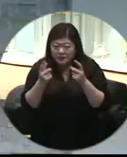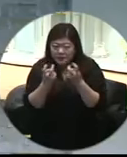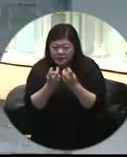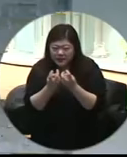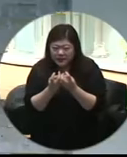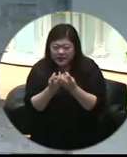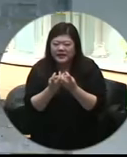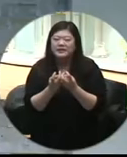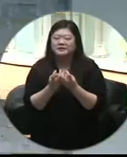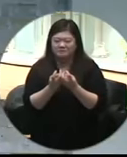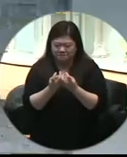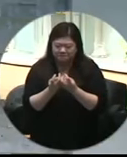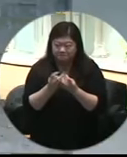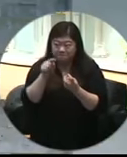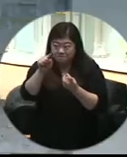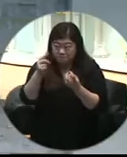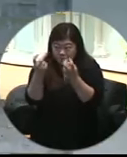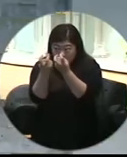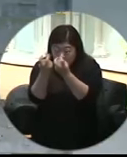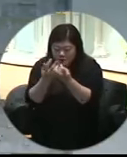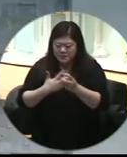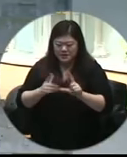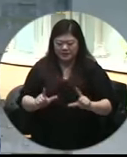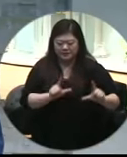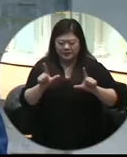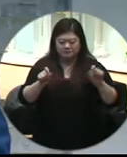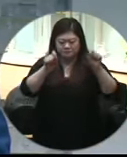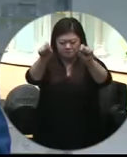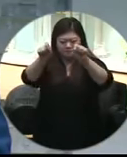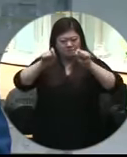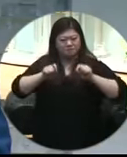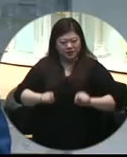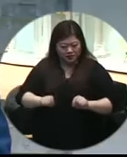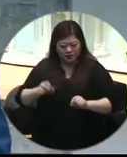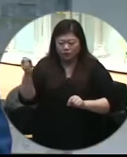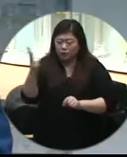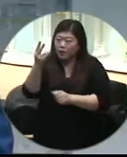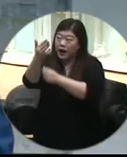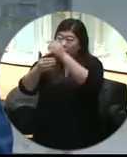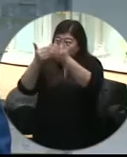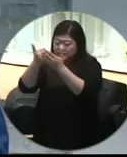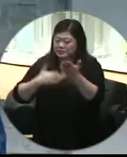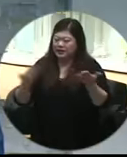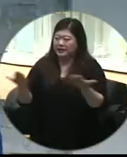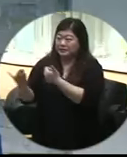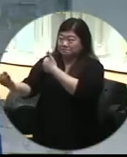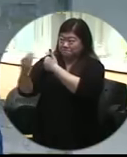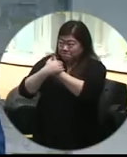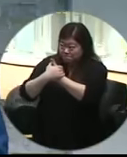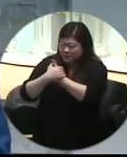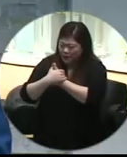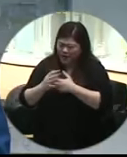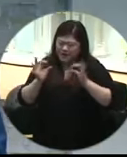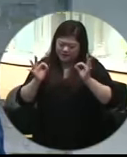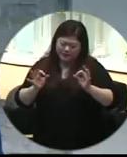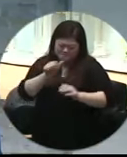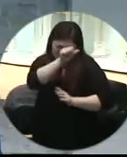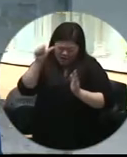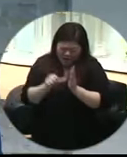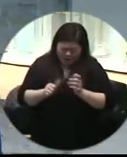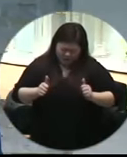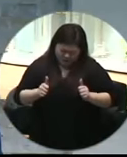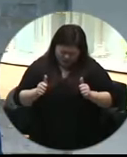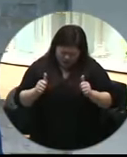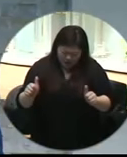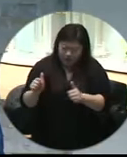상황과 행변 속에서도 하나님이 나에게 맡겨주신 사명 이것을 일심전심 지속으로 천명